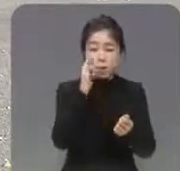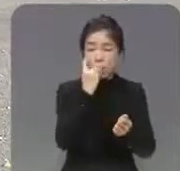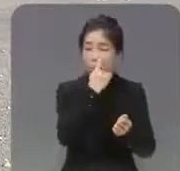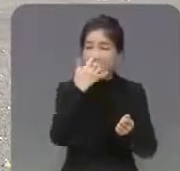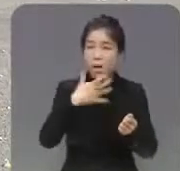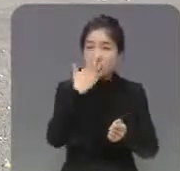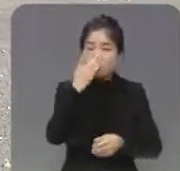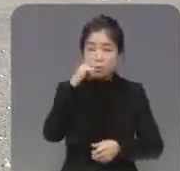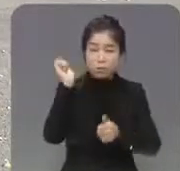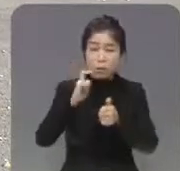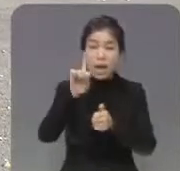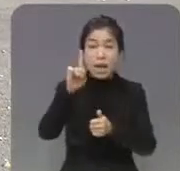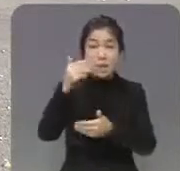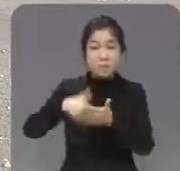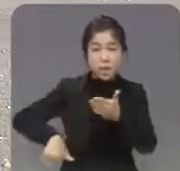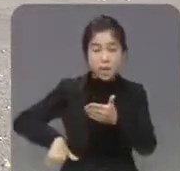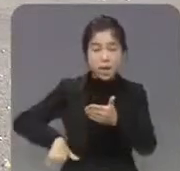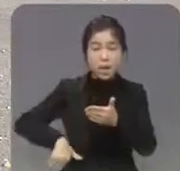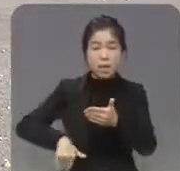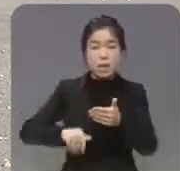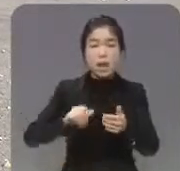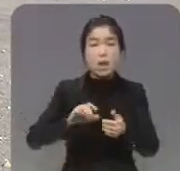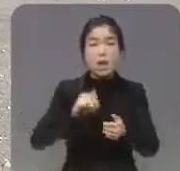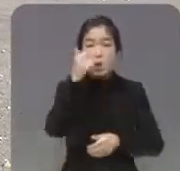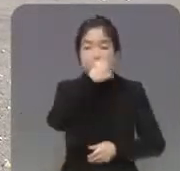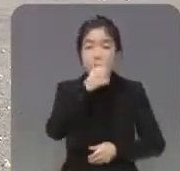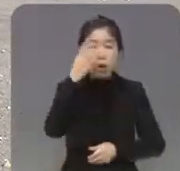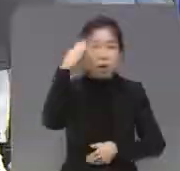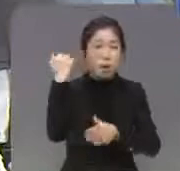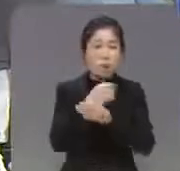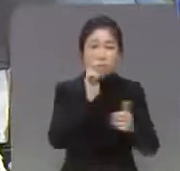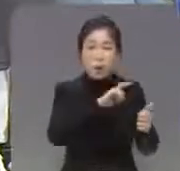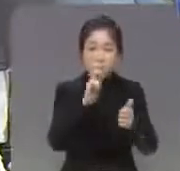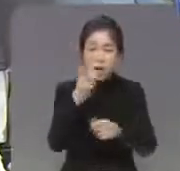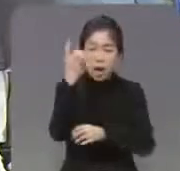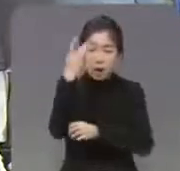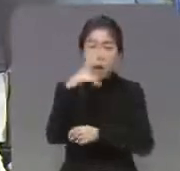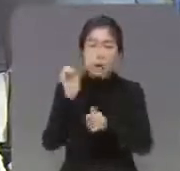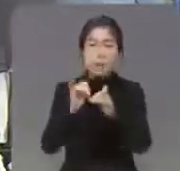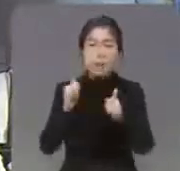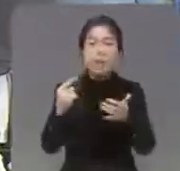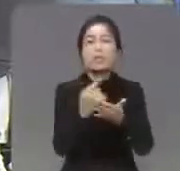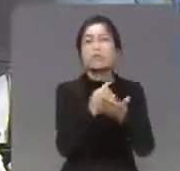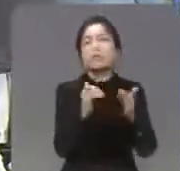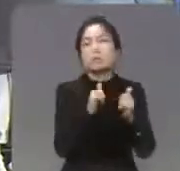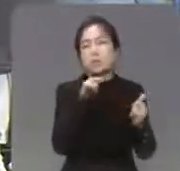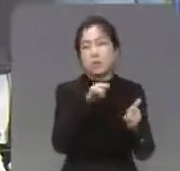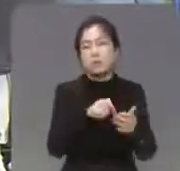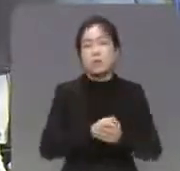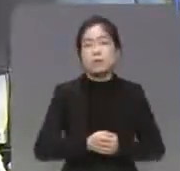않은 순천 확진자 1명을 제외하면 광양과 화순 확진자는 기존 확진자들의 접촉자로 알려졌습니다.